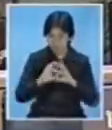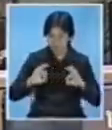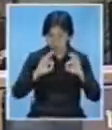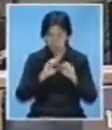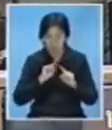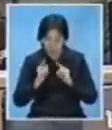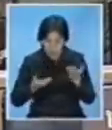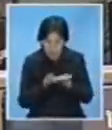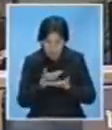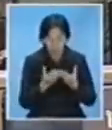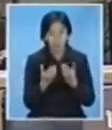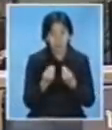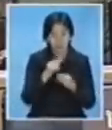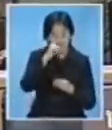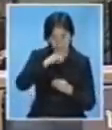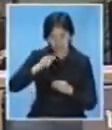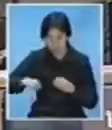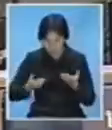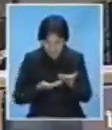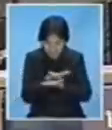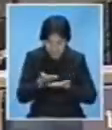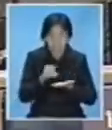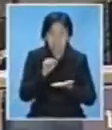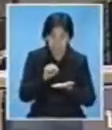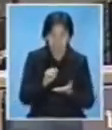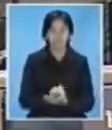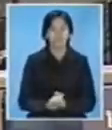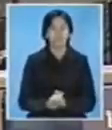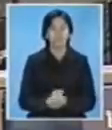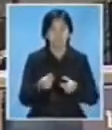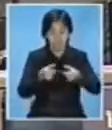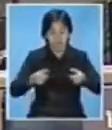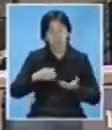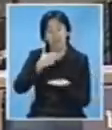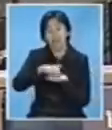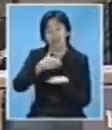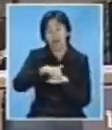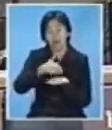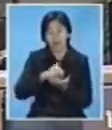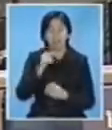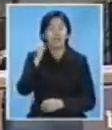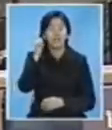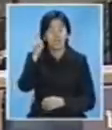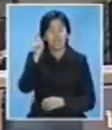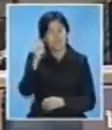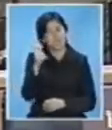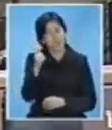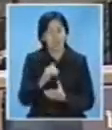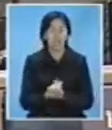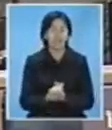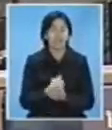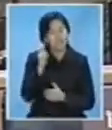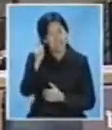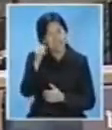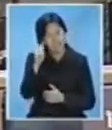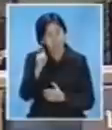พื้นที่ทับซ้อนไทยกัมพูชาด้วยมีรายงานนะคะว่าคุณทักษิณอาจจะมีผลประโยชน์